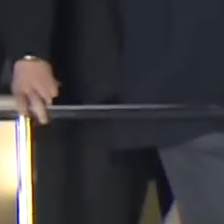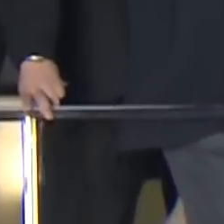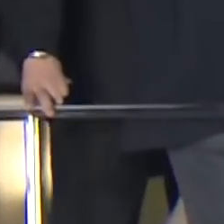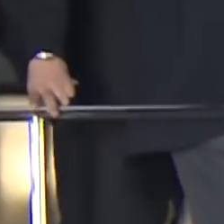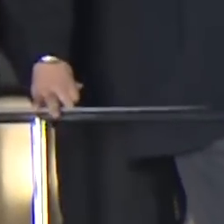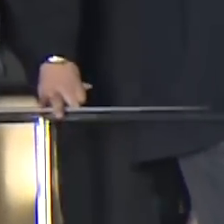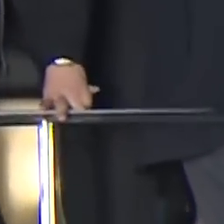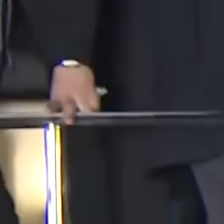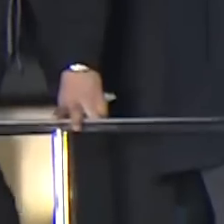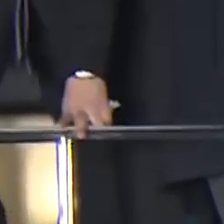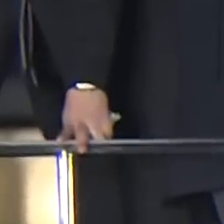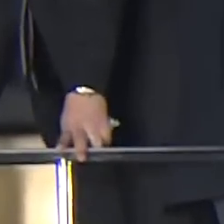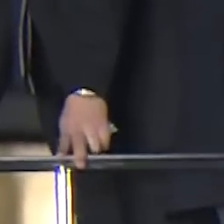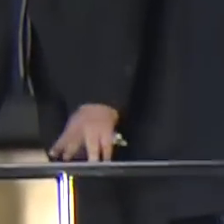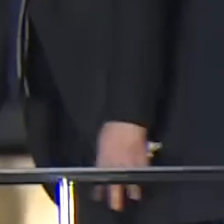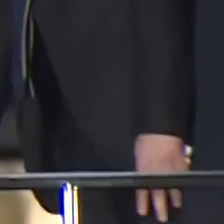düşünürüm